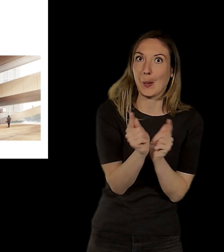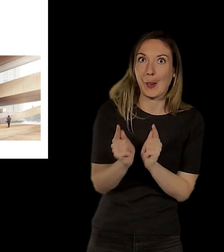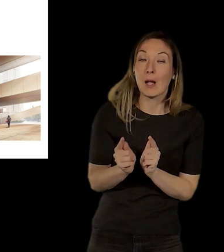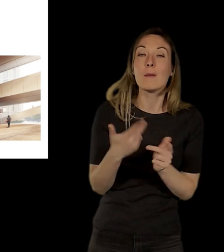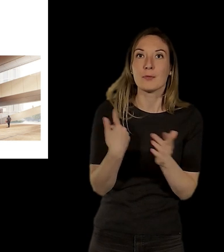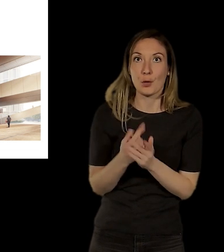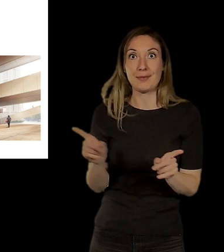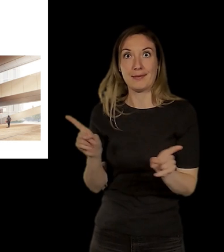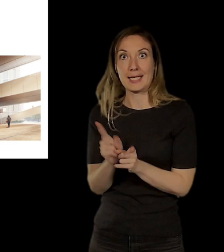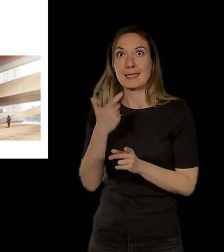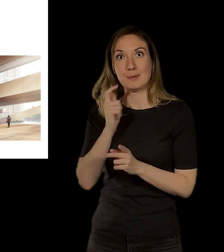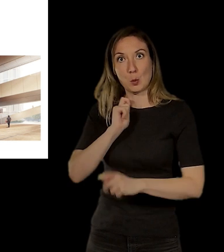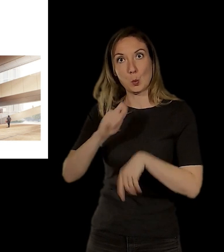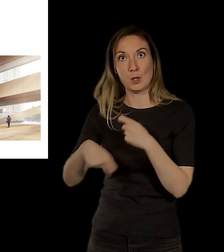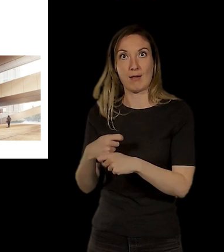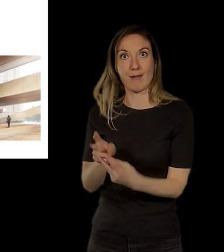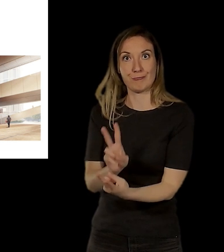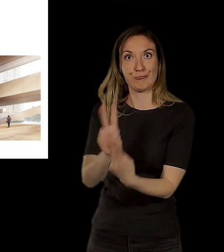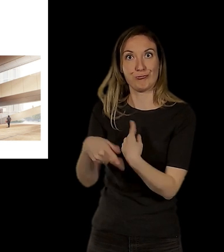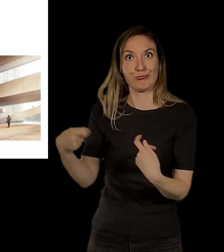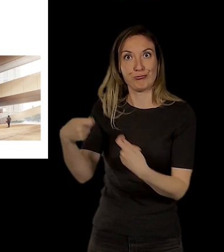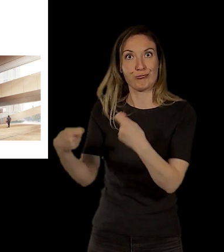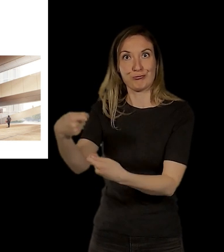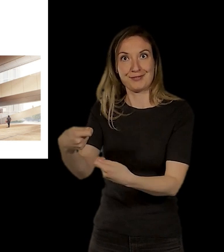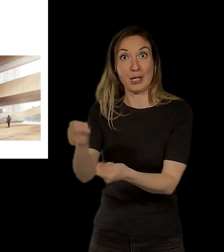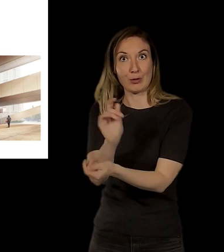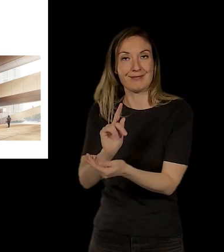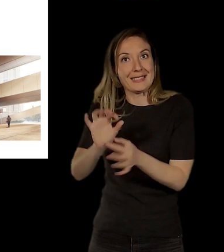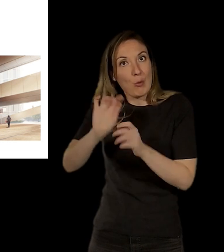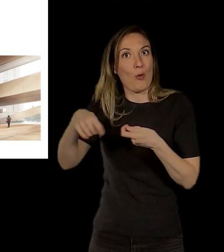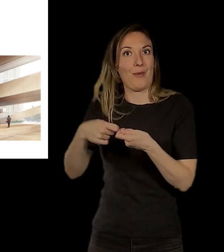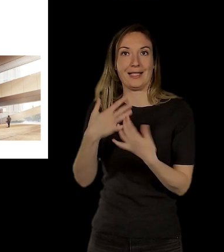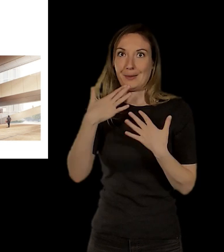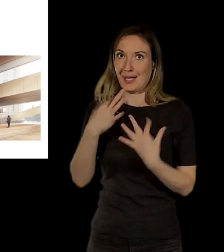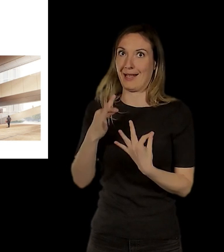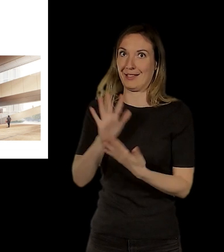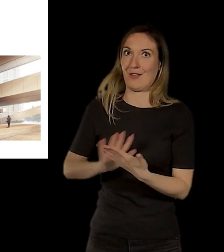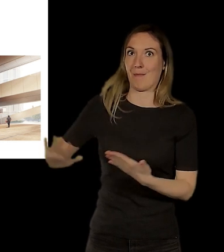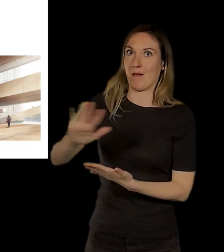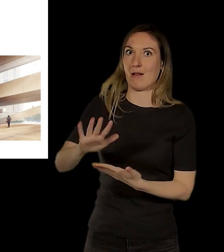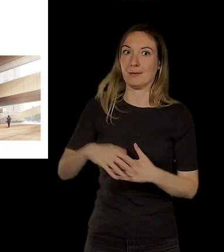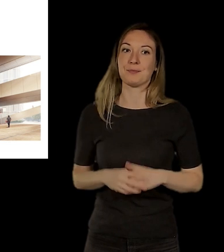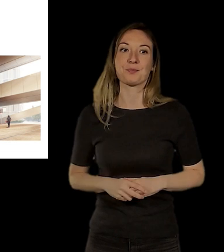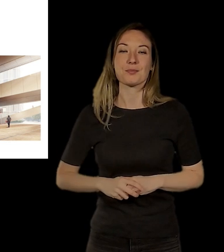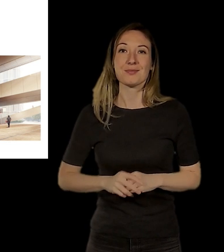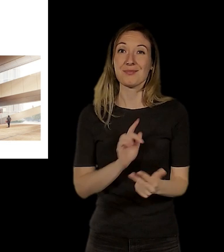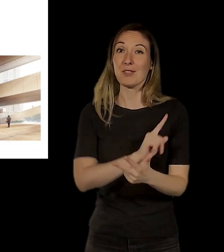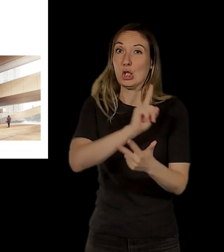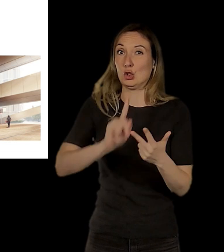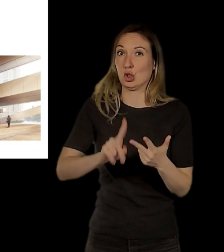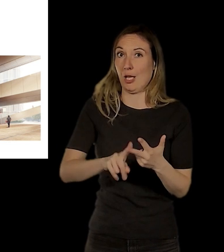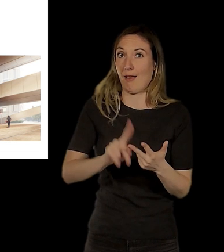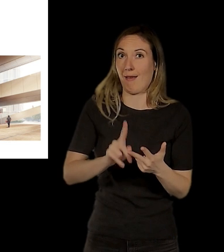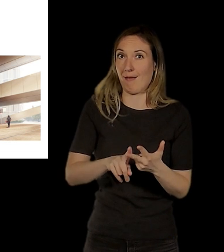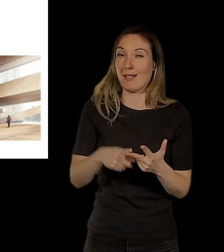edony. A potom třetí kategorie. Vlastně na té nižší úrovni